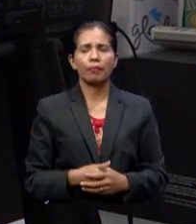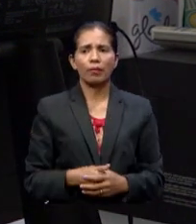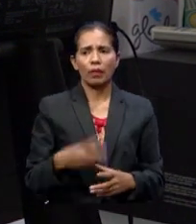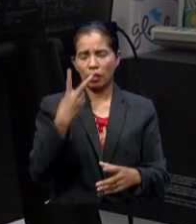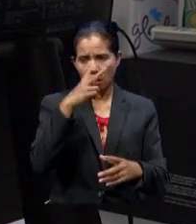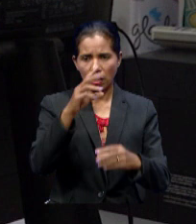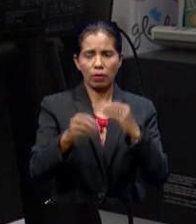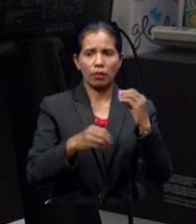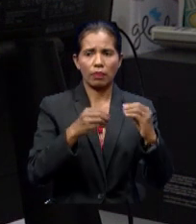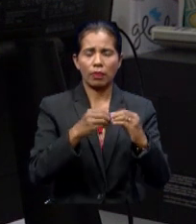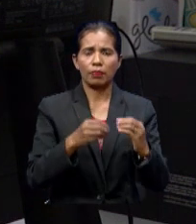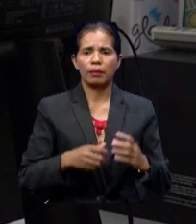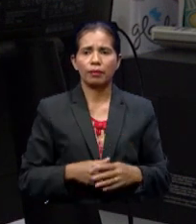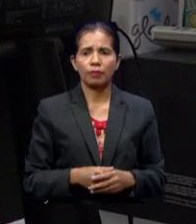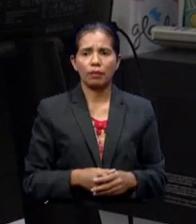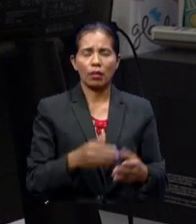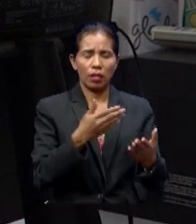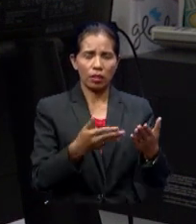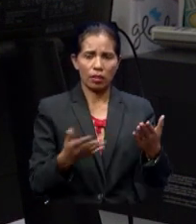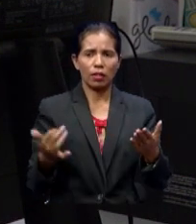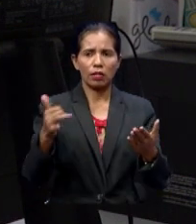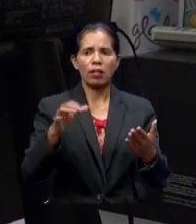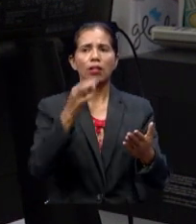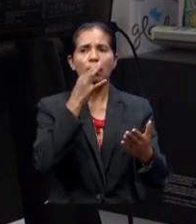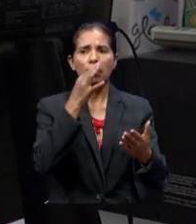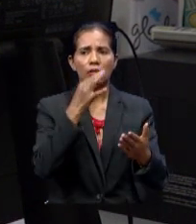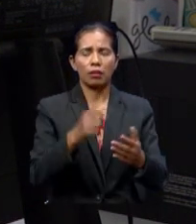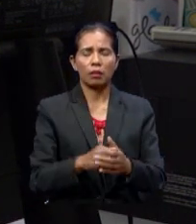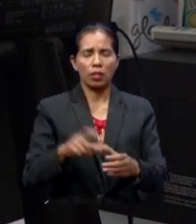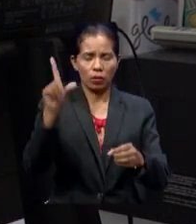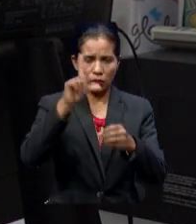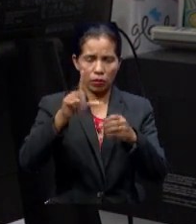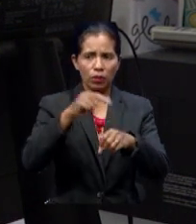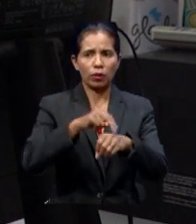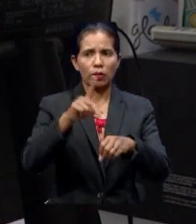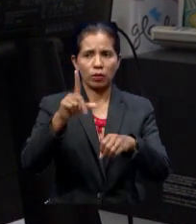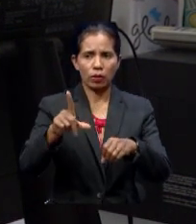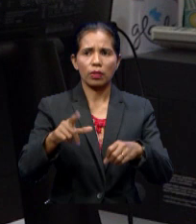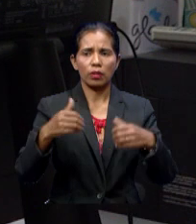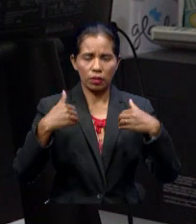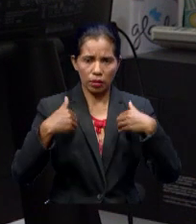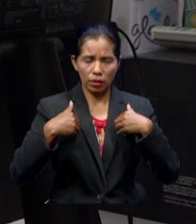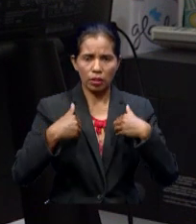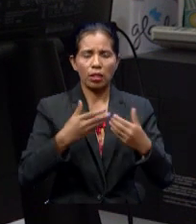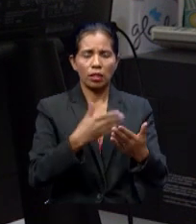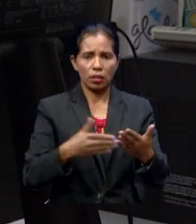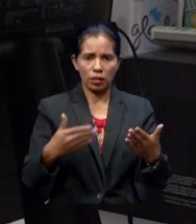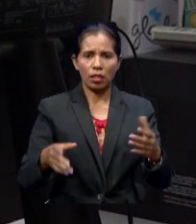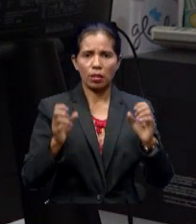ba produktus produk ihanin so laboratorium nasional masih iha asir akwar iha na fasilidad atau